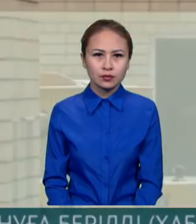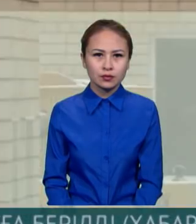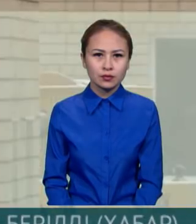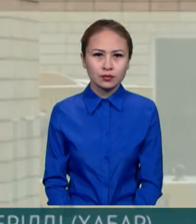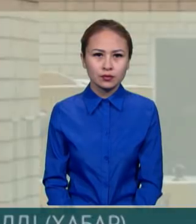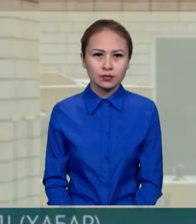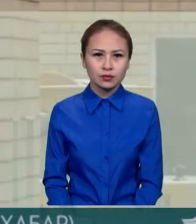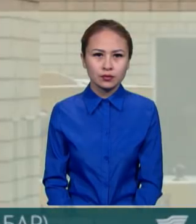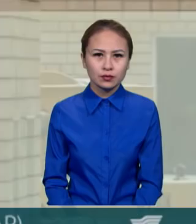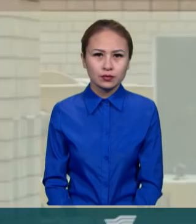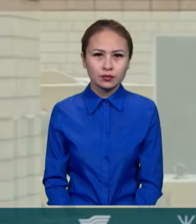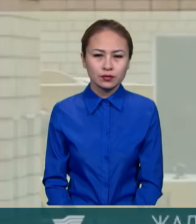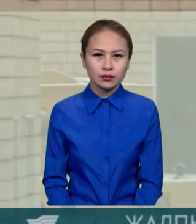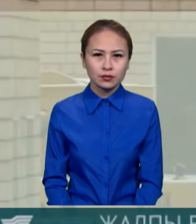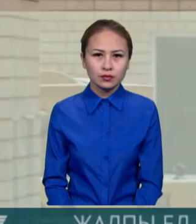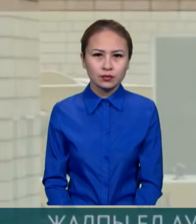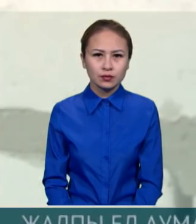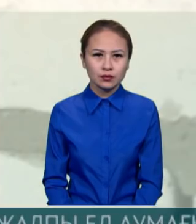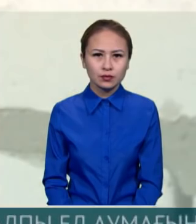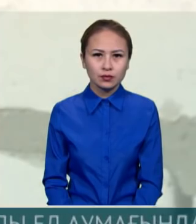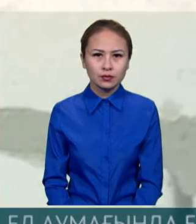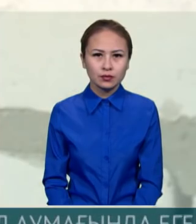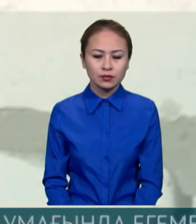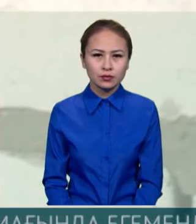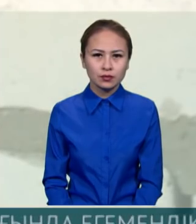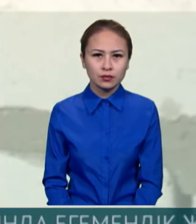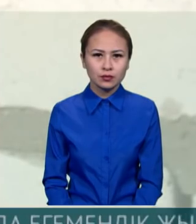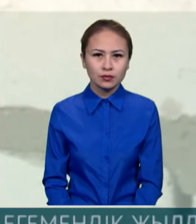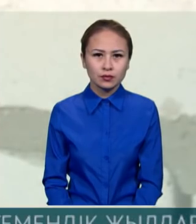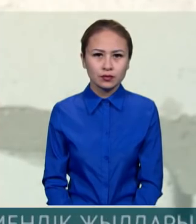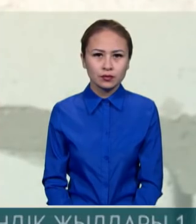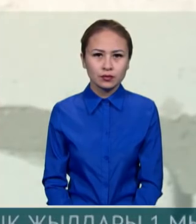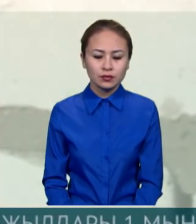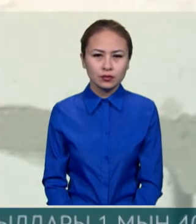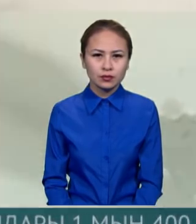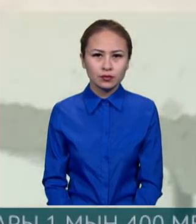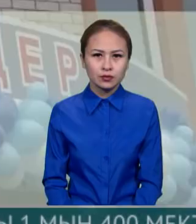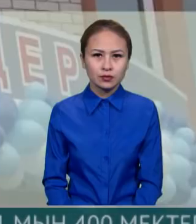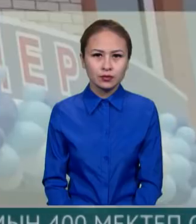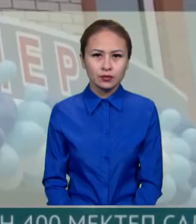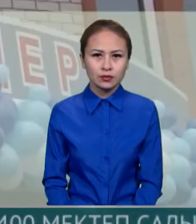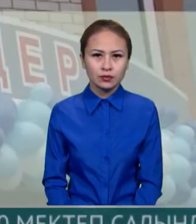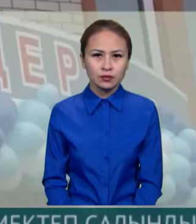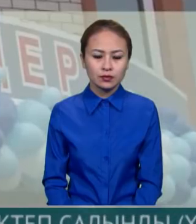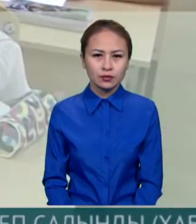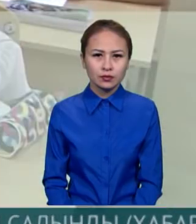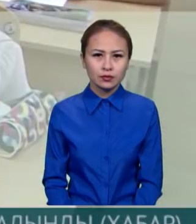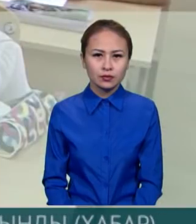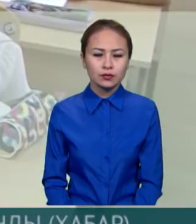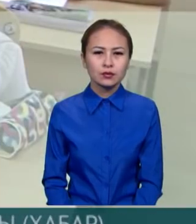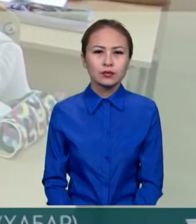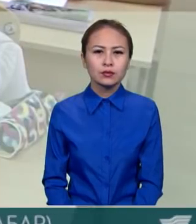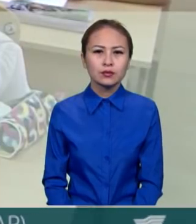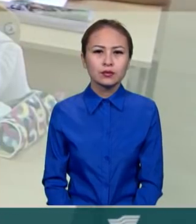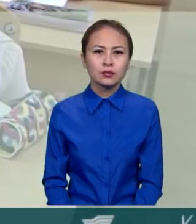Биыл өңірде 31 мектептің құрылысы басталған болатын, бюджеттен 34 миллиард теңге бөлінді. Оның 13-і пайдалануға беріліп, оқушылар білім